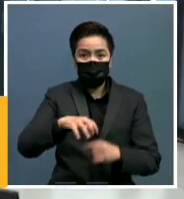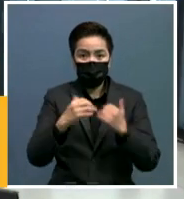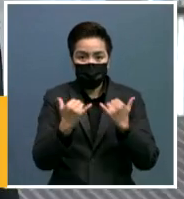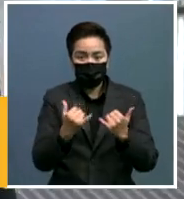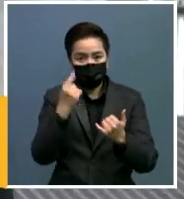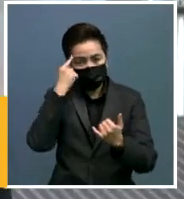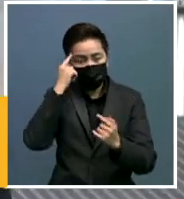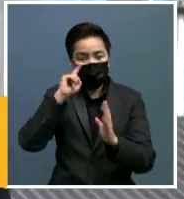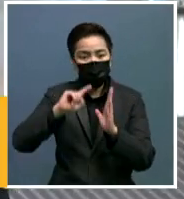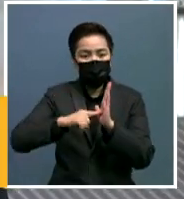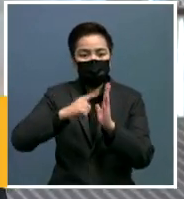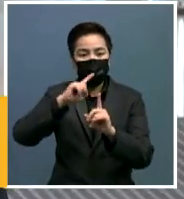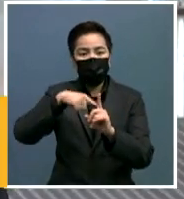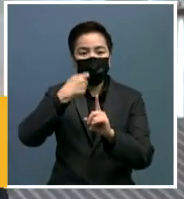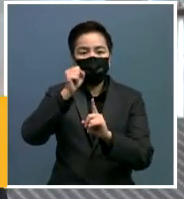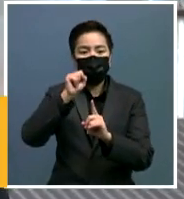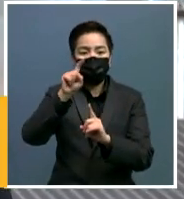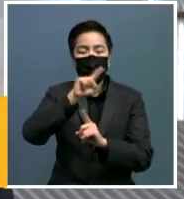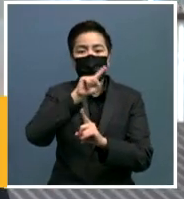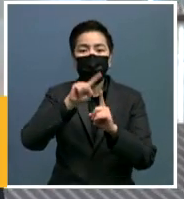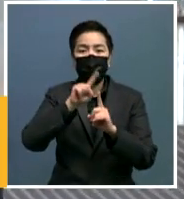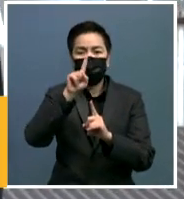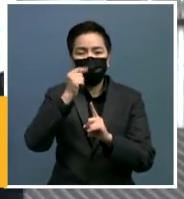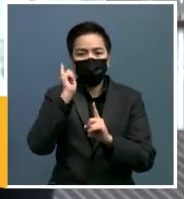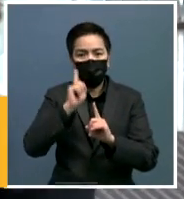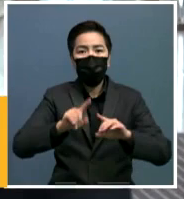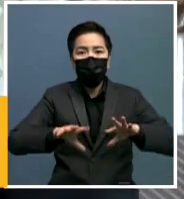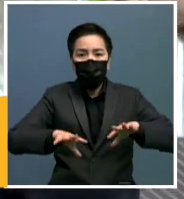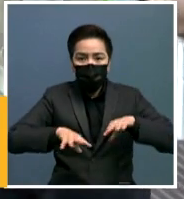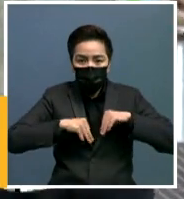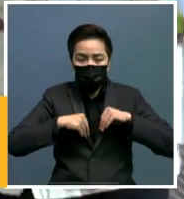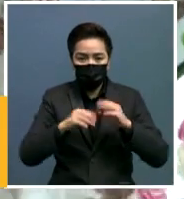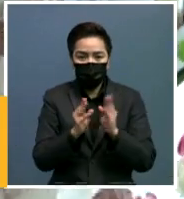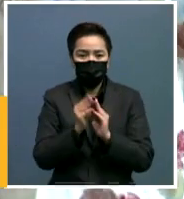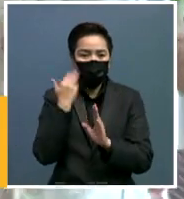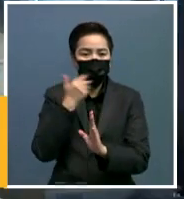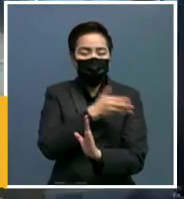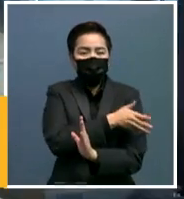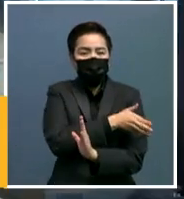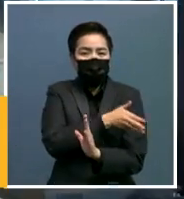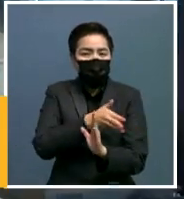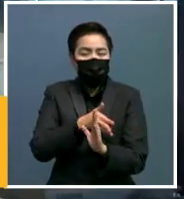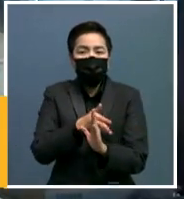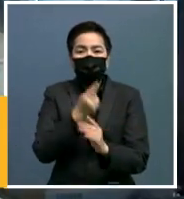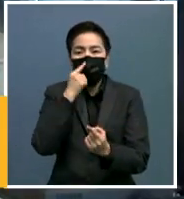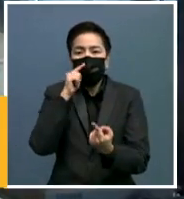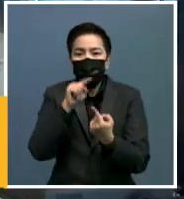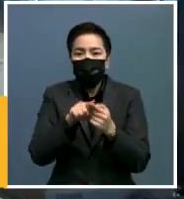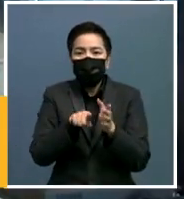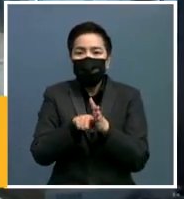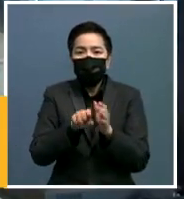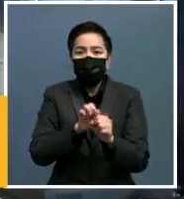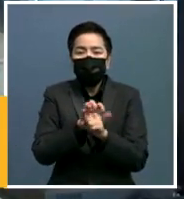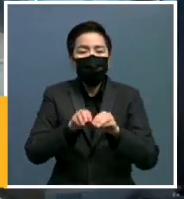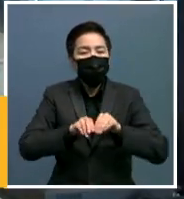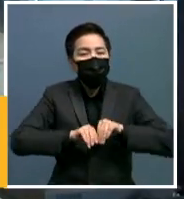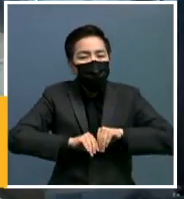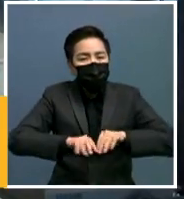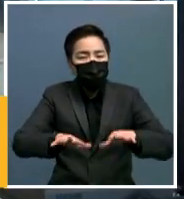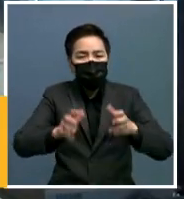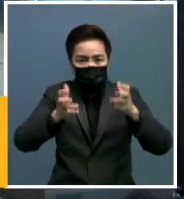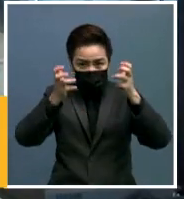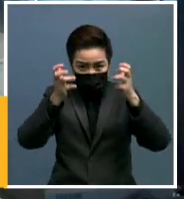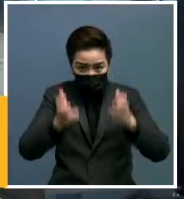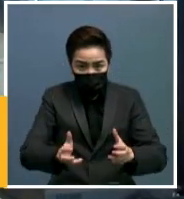ก็คือ1พฤศจิกายนเป็นต้นไปนี่ว่าต้องยอมรับนะครับว่าสมัยประชุมที่ผ่านมาเนี่ยที่อยู่ภายใต้การระบาดของโครง 19ที่